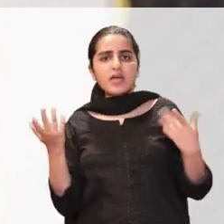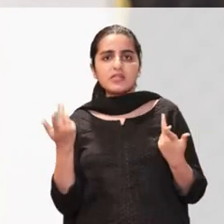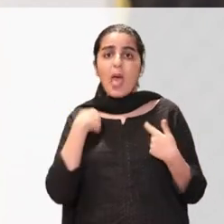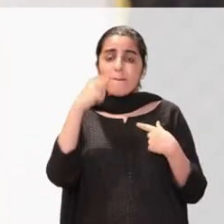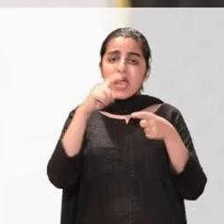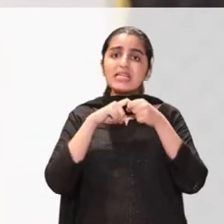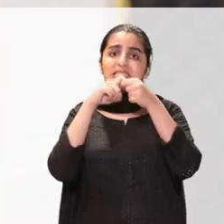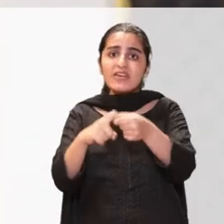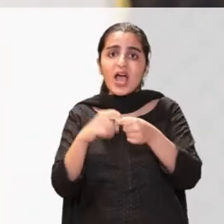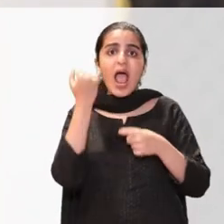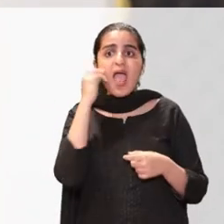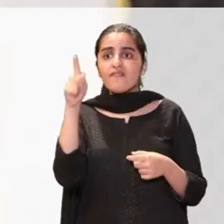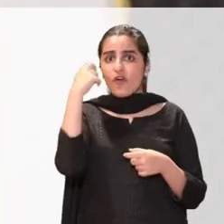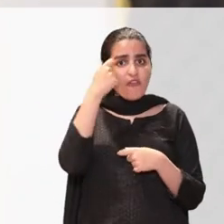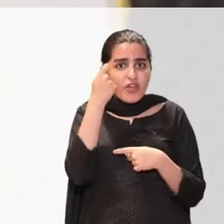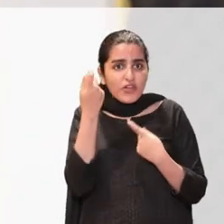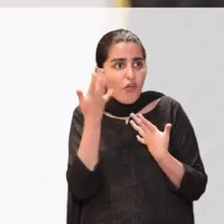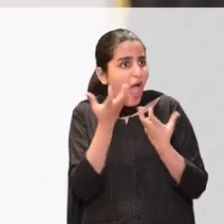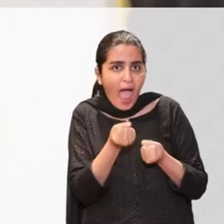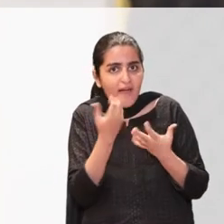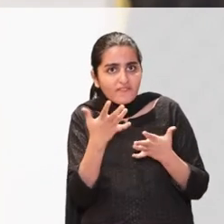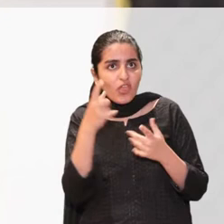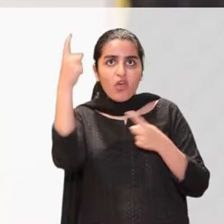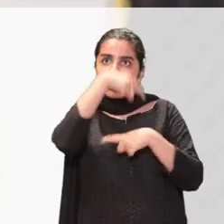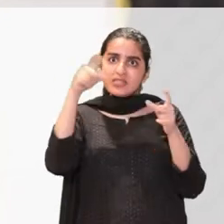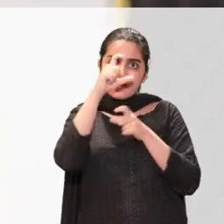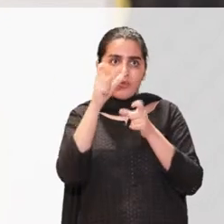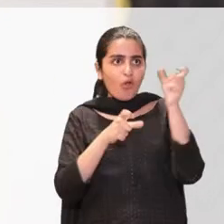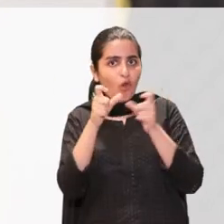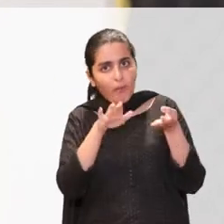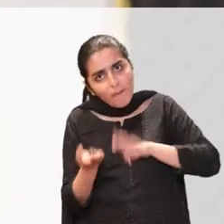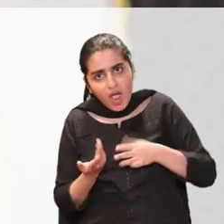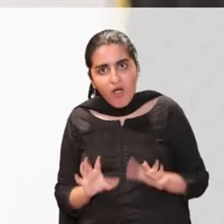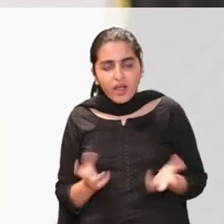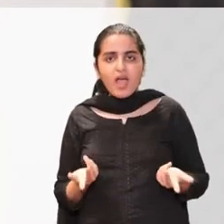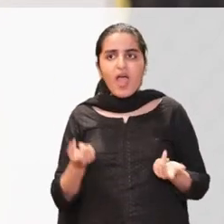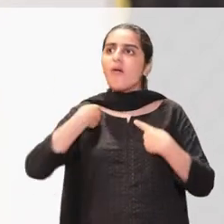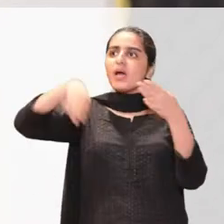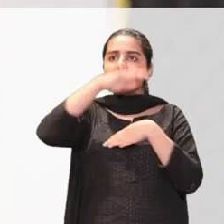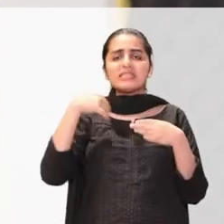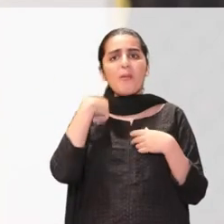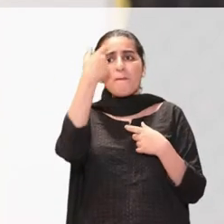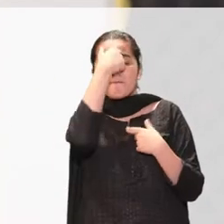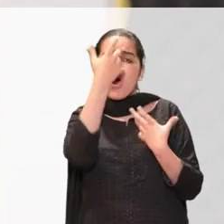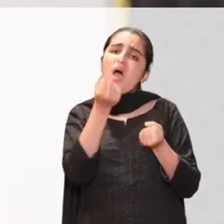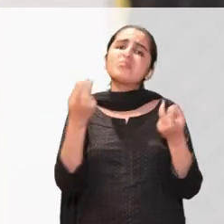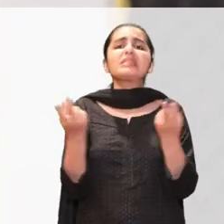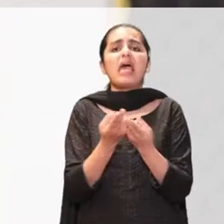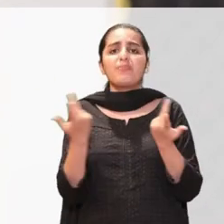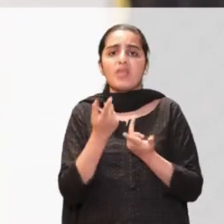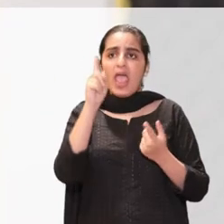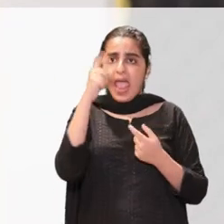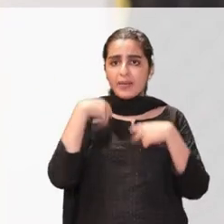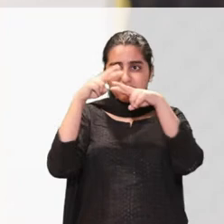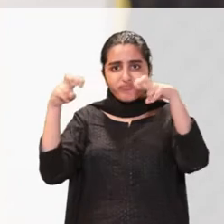हानियां बना दो या मेरा व्यास एंड भी करो कि मैं वायरल हो जाऊं अली का इंटरव्यू वायरल होता है और हम यह कहते हैं कि